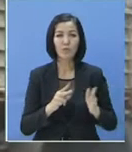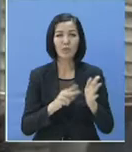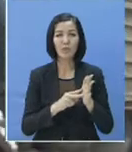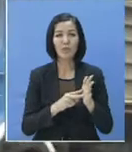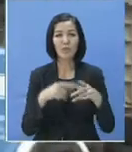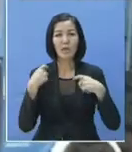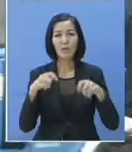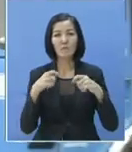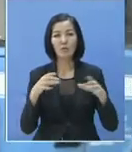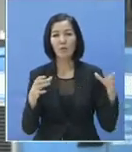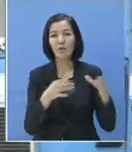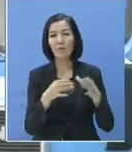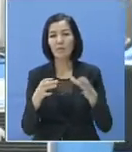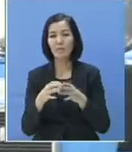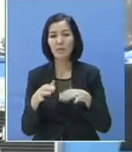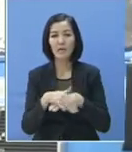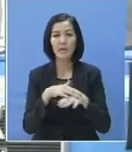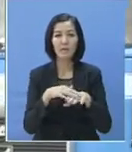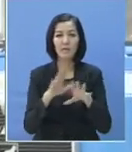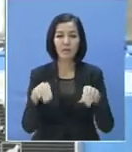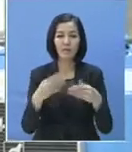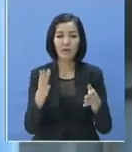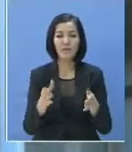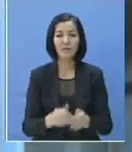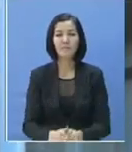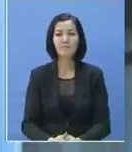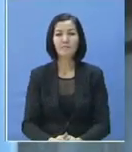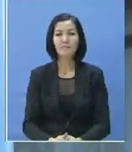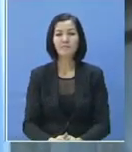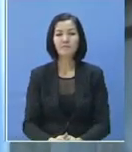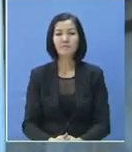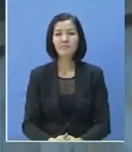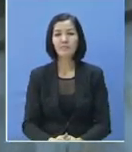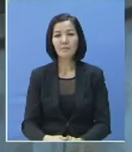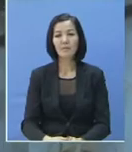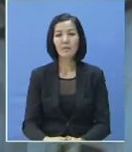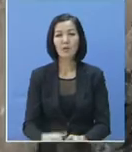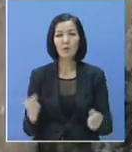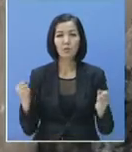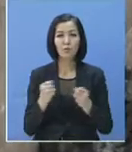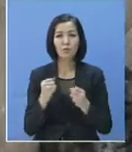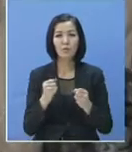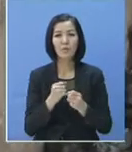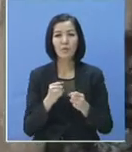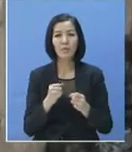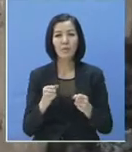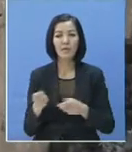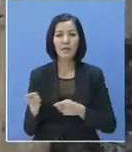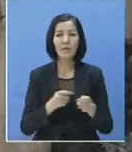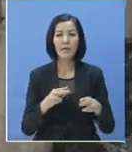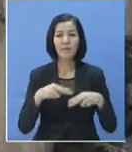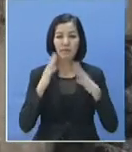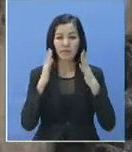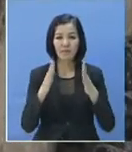сату компаниясы арқылы тұрғындарға жетті, дейді сала жауаптылары. Жауапты кезеңді аудан әкімдігі де басты назарда ұстап